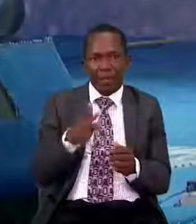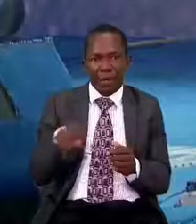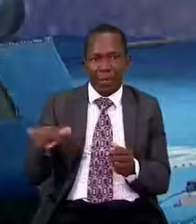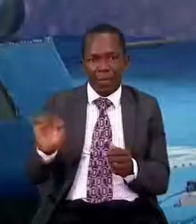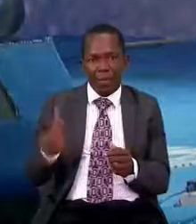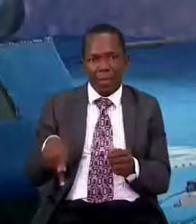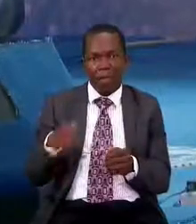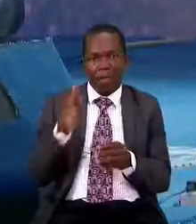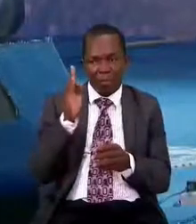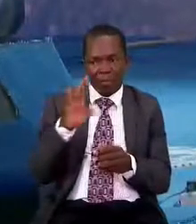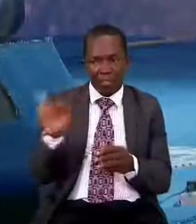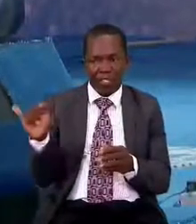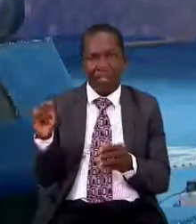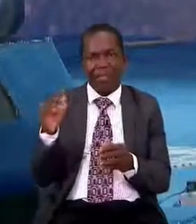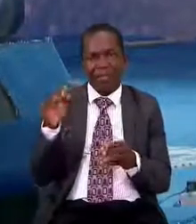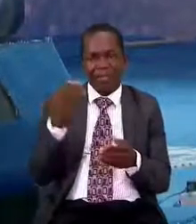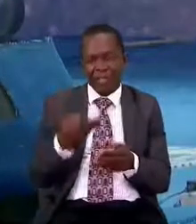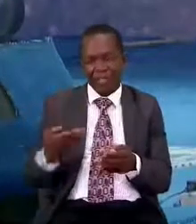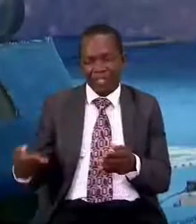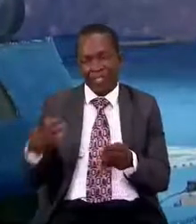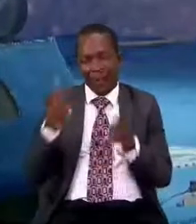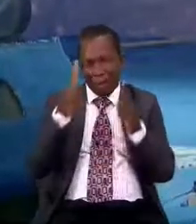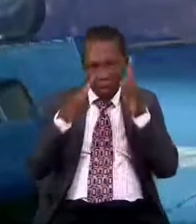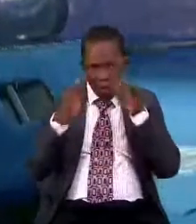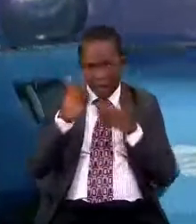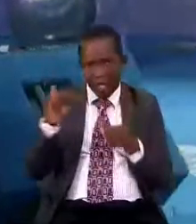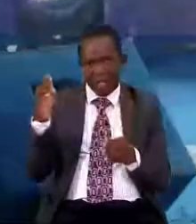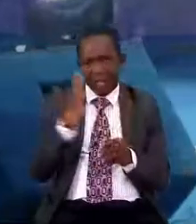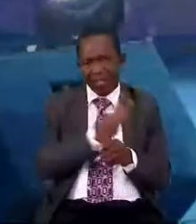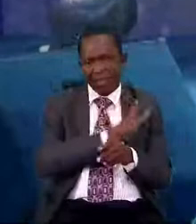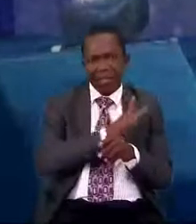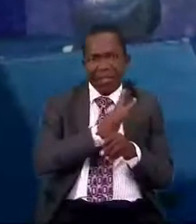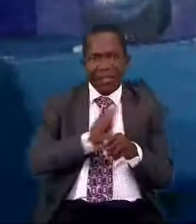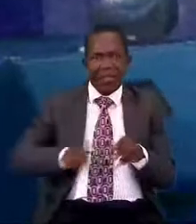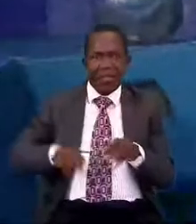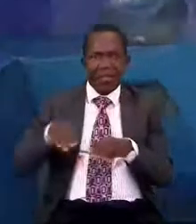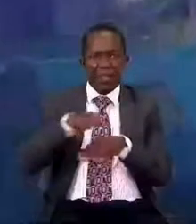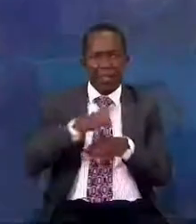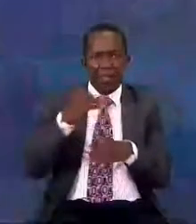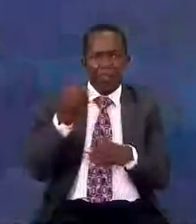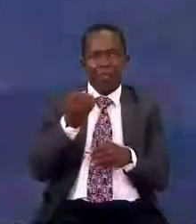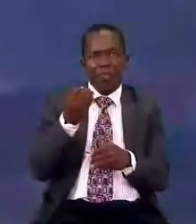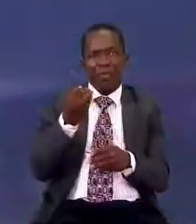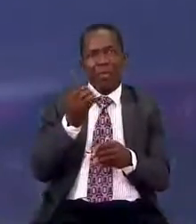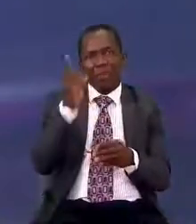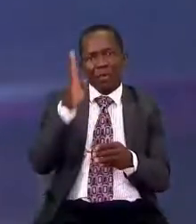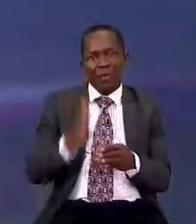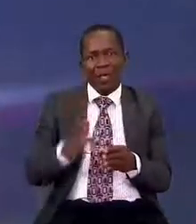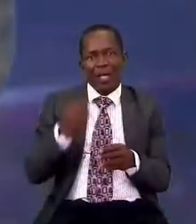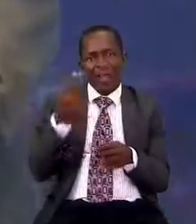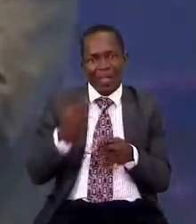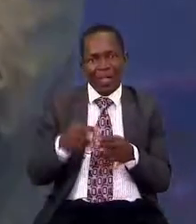du nom de Jésus-Christ. Ils ont cru à ce que Philippe a déclaré, ce que Philippe